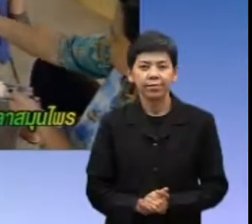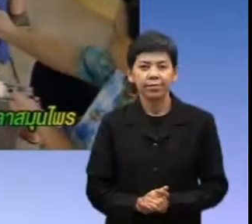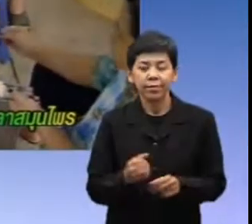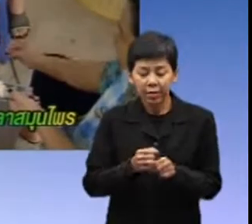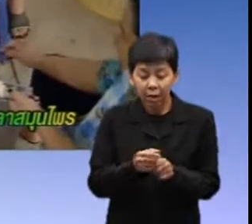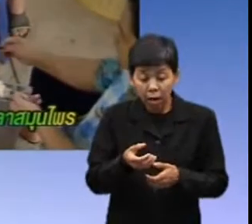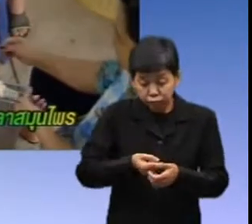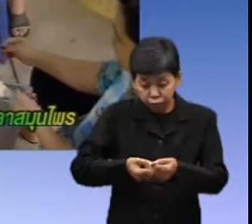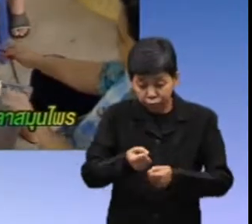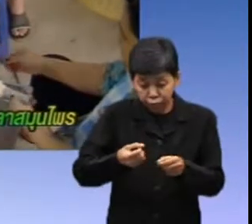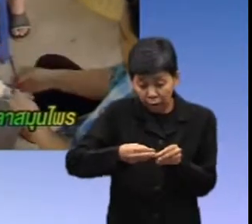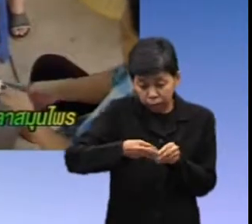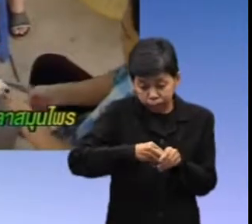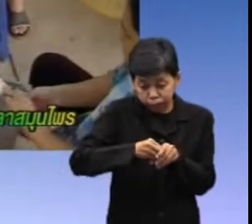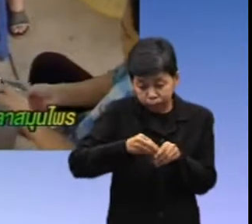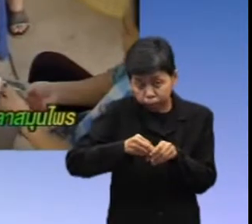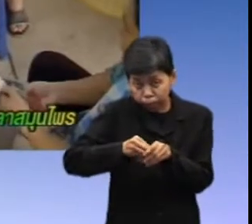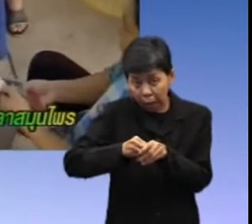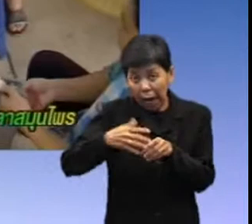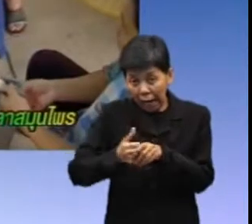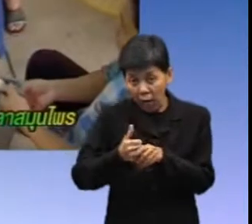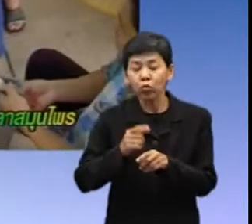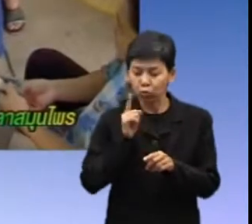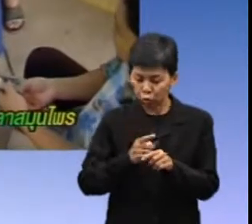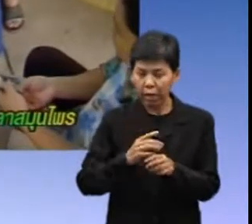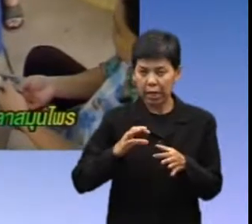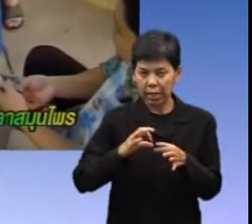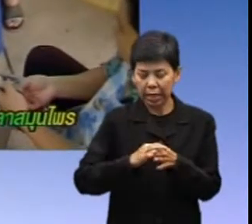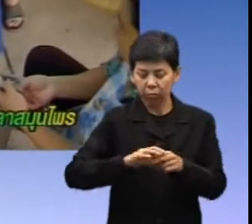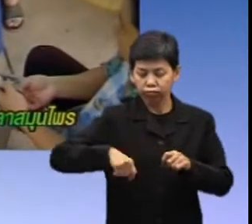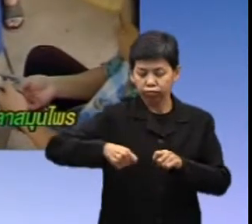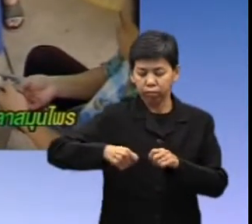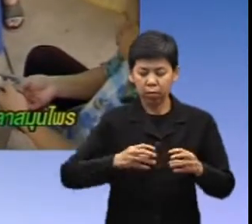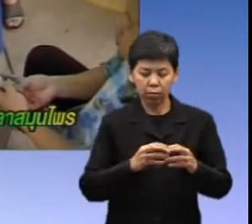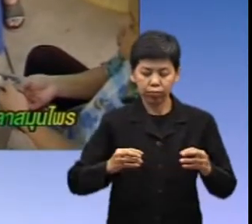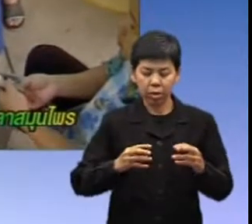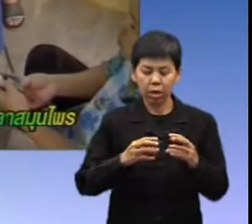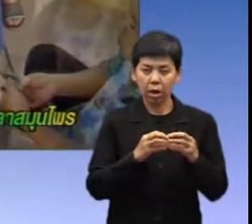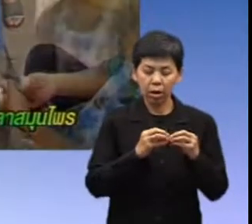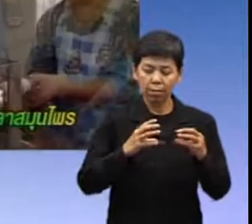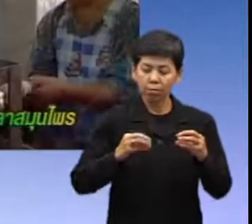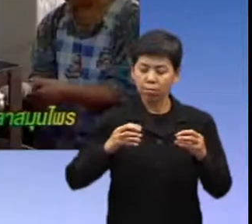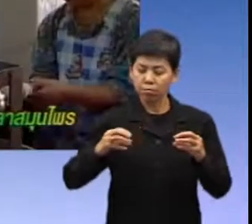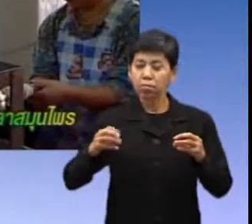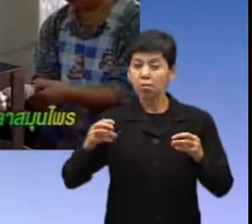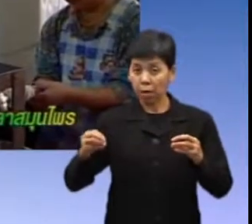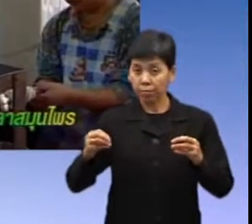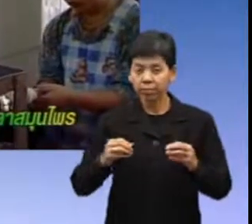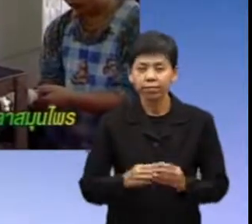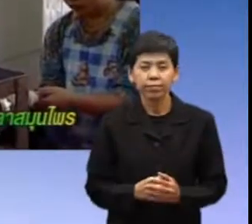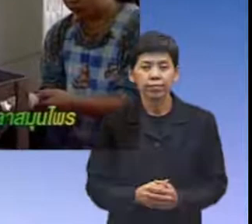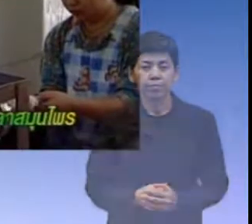หลังจากที่ยัดไส้เรียบร้อยแล้วนะคะก็เตรียมที่จะอัดตัวไส้กรอกออกมา